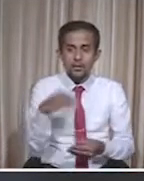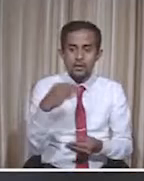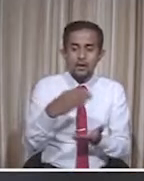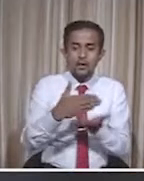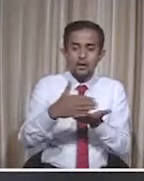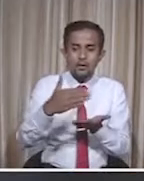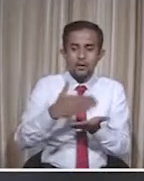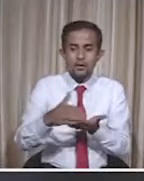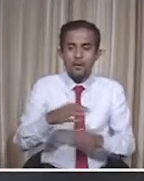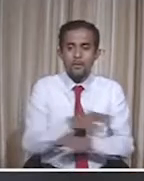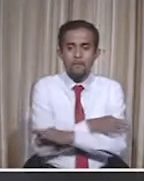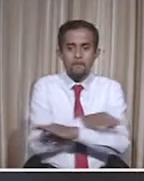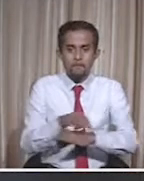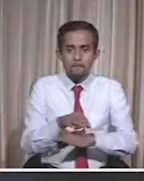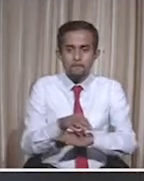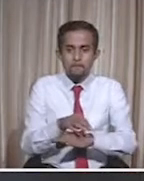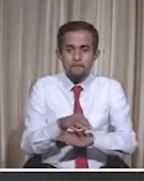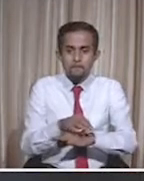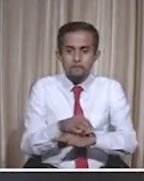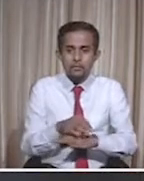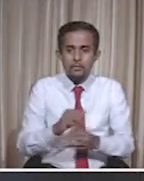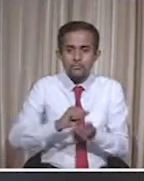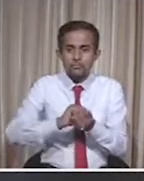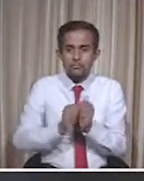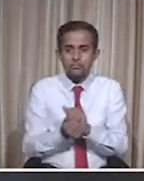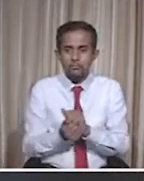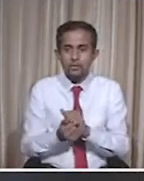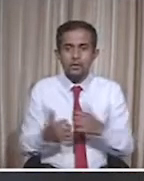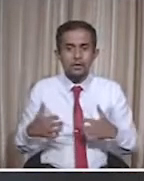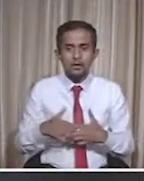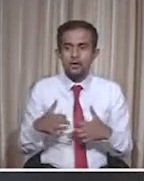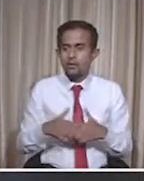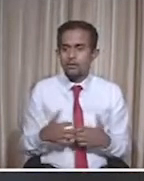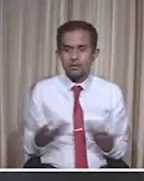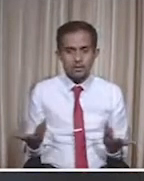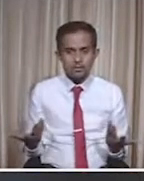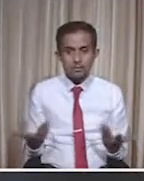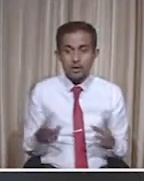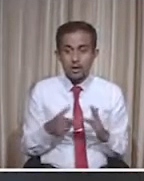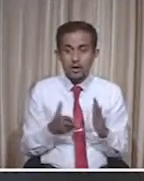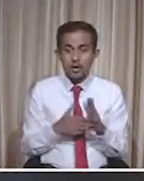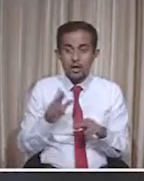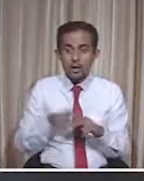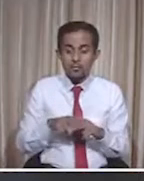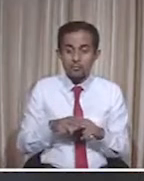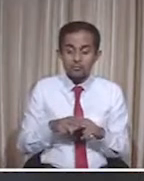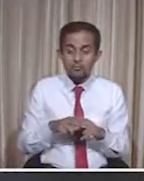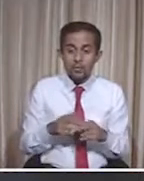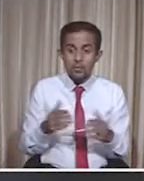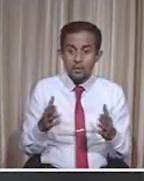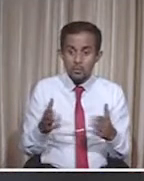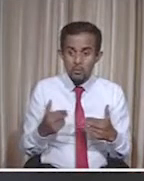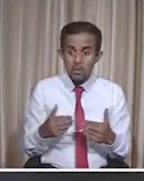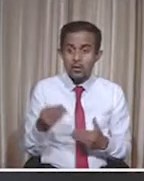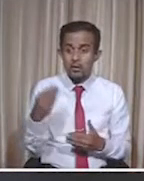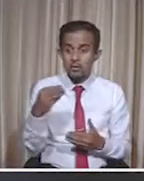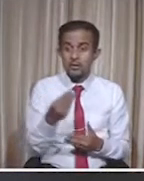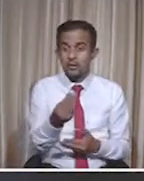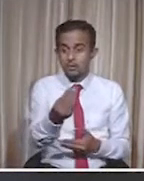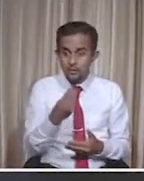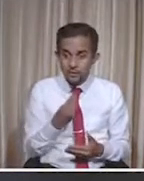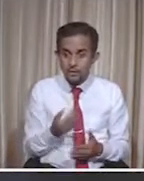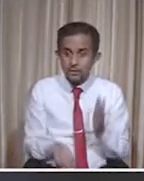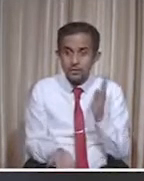ගෙවීමේ ක්‍රමවේදය යම් සංශෝධන ලක්කන එක ගැටලුවක් නෙමෙයි. හැබැයි IMF එකෙන් තවත් බේල් අවුට් එකක් තවත් ණයක් ගන්න යනවායි